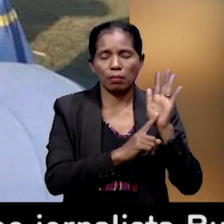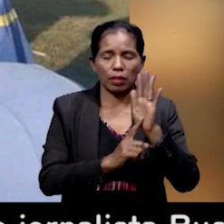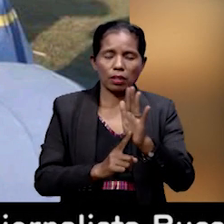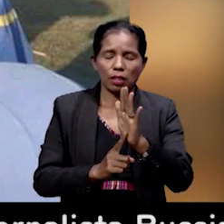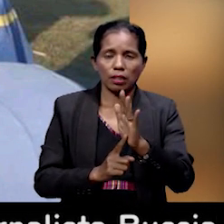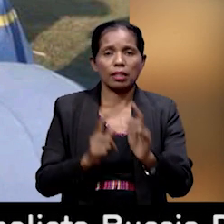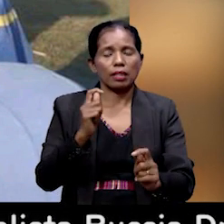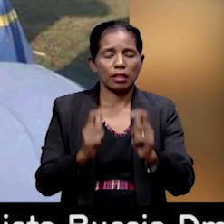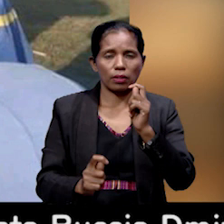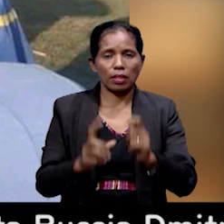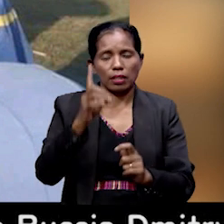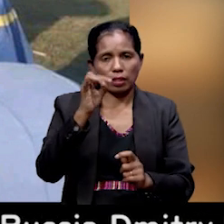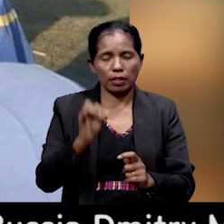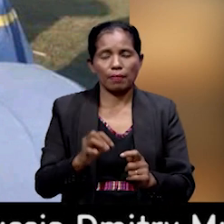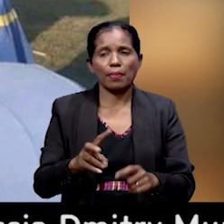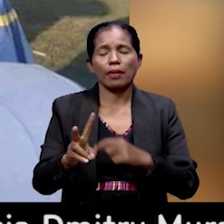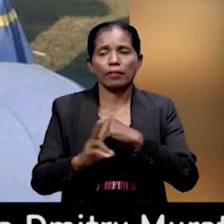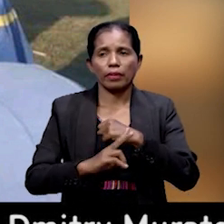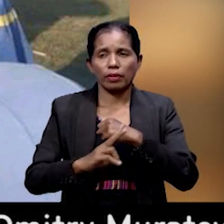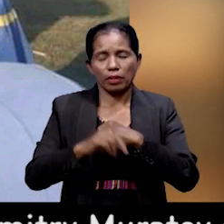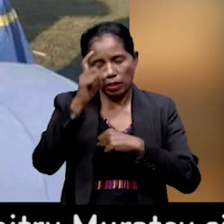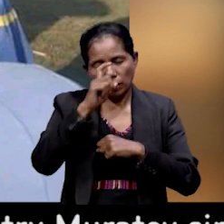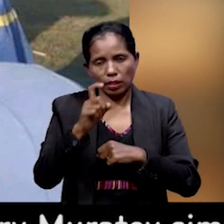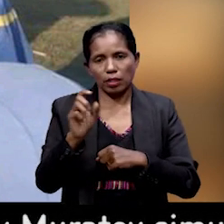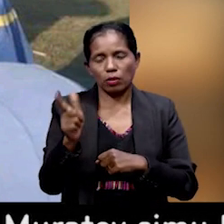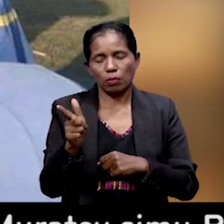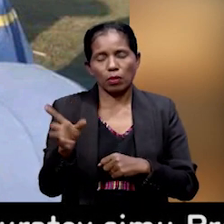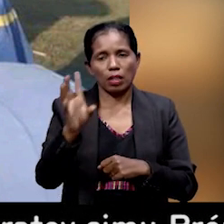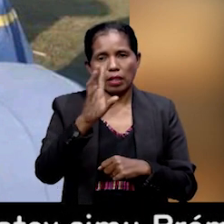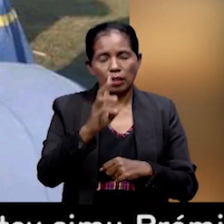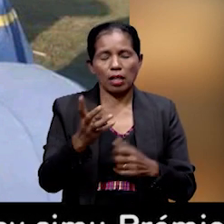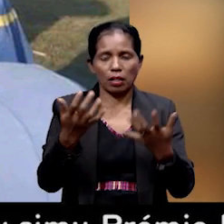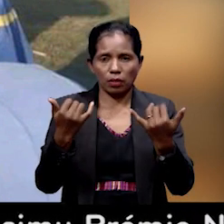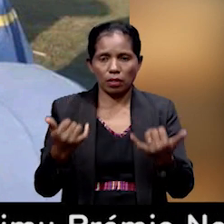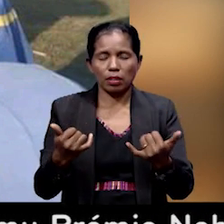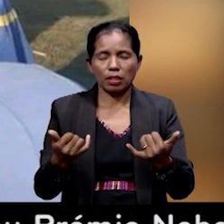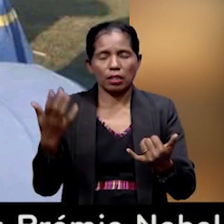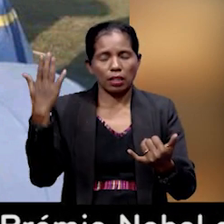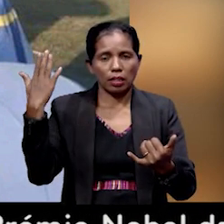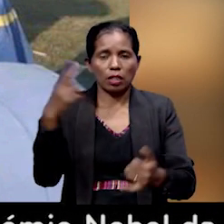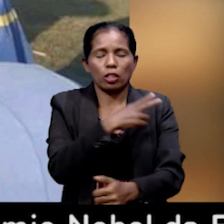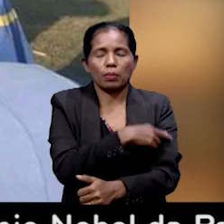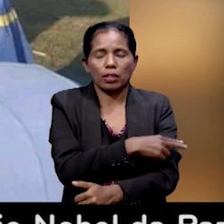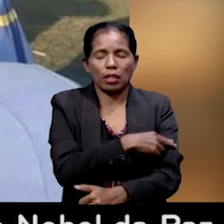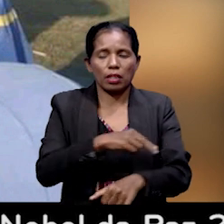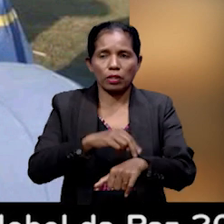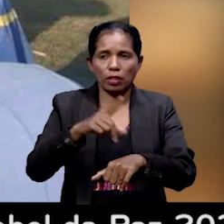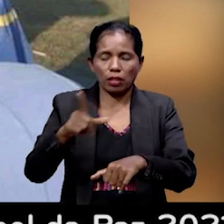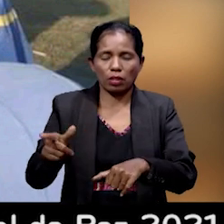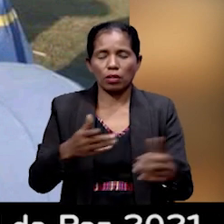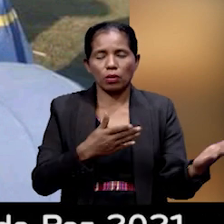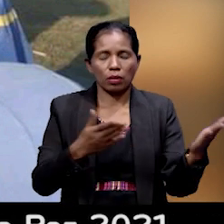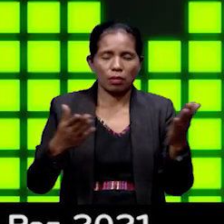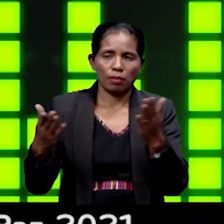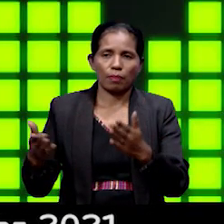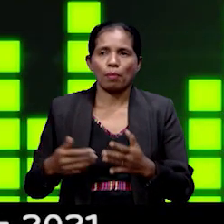distrital dili. Vítima Pascuela Lopez ho idade tinang ruan nuras inen, dadaun ne iha mortuario Hospital Nasional Guido Valdares ho disubmete ba